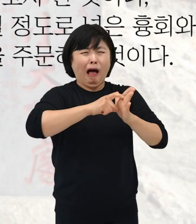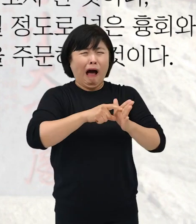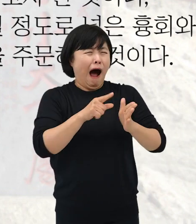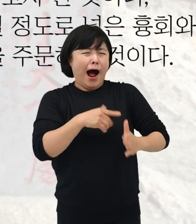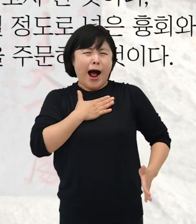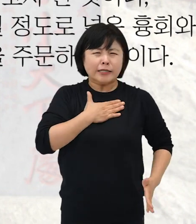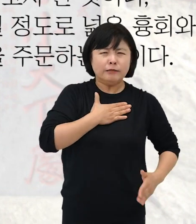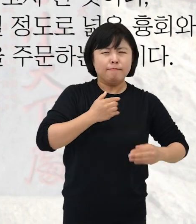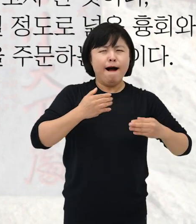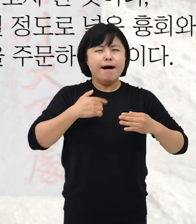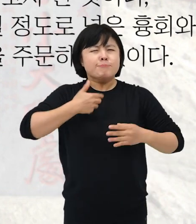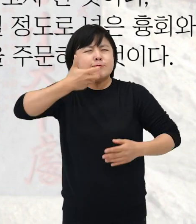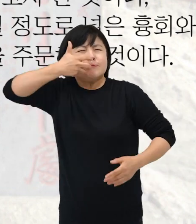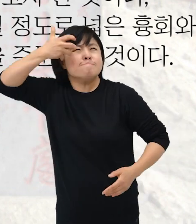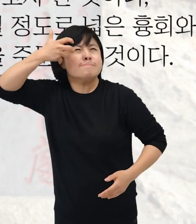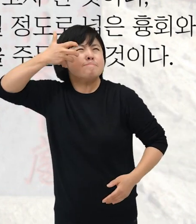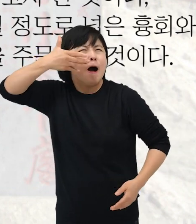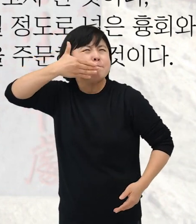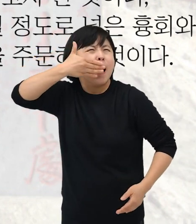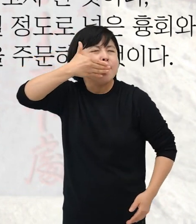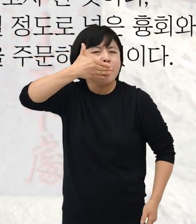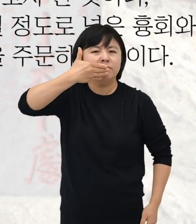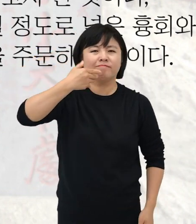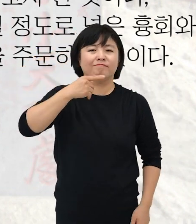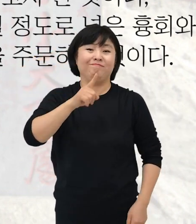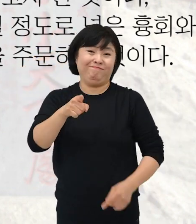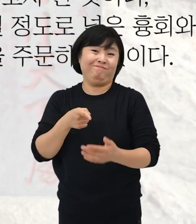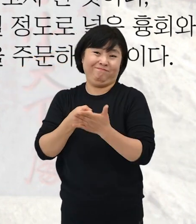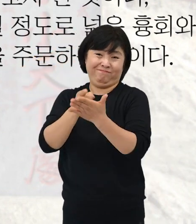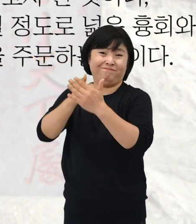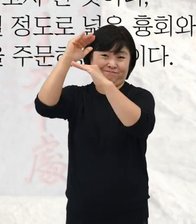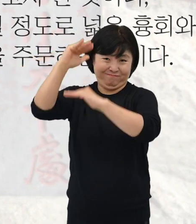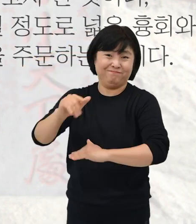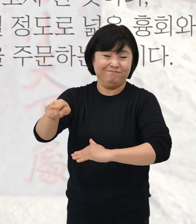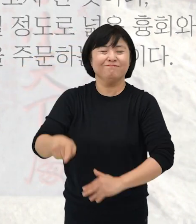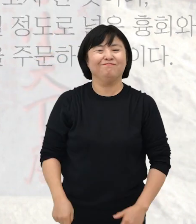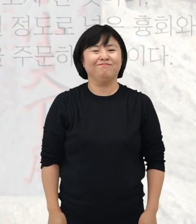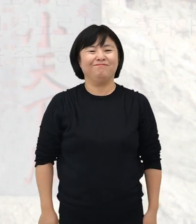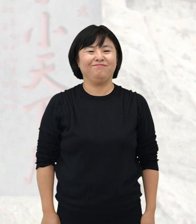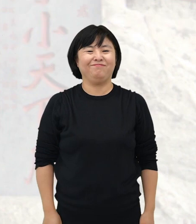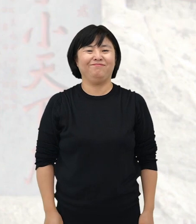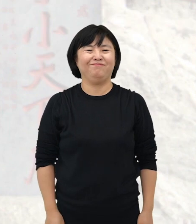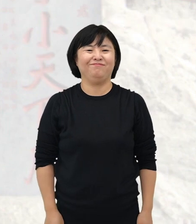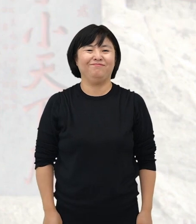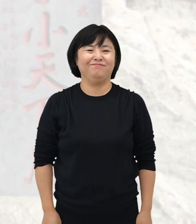여길 정도로 넓은 흉회와 높은 이상을 가질 것을 주문하는 것이다.